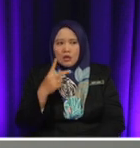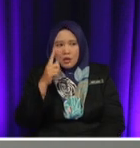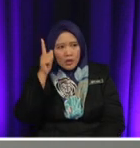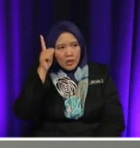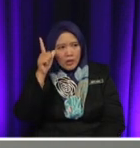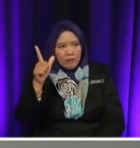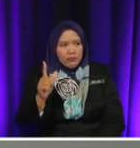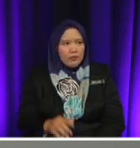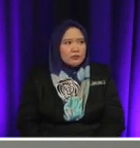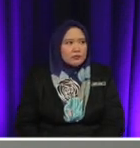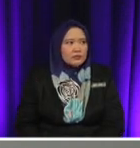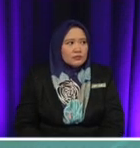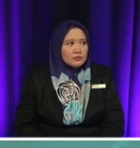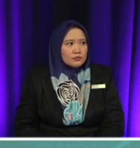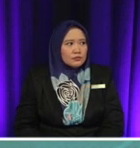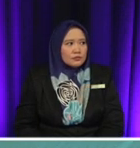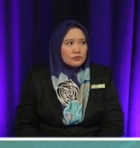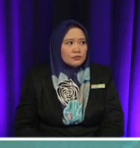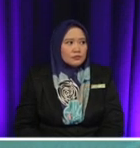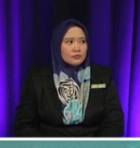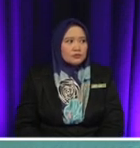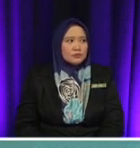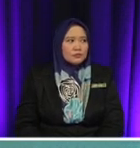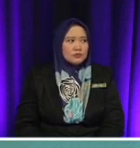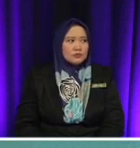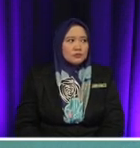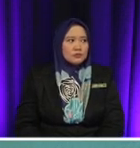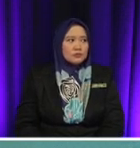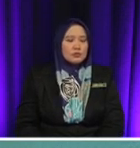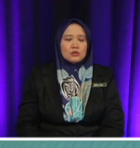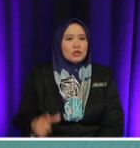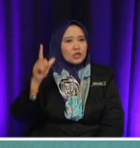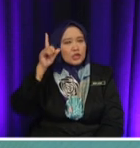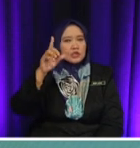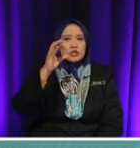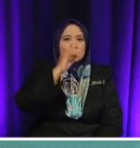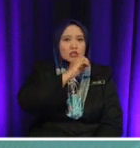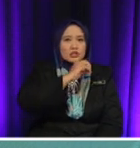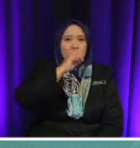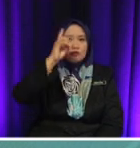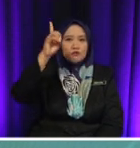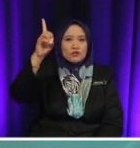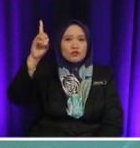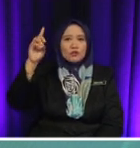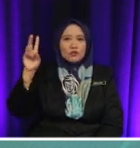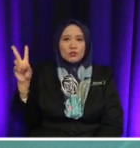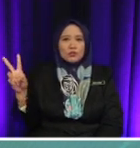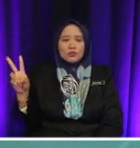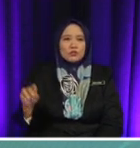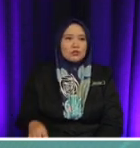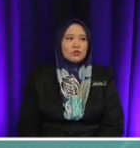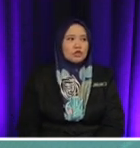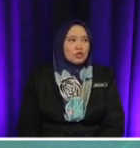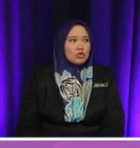dia 246 kan Cikgu kan kos1 okey kita dua 0.2